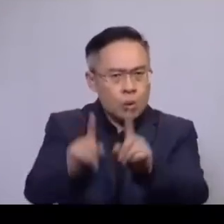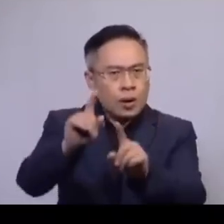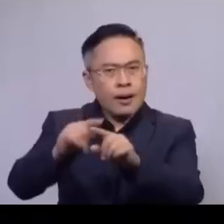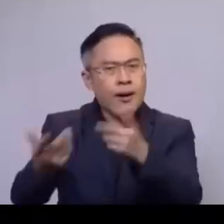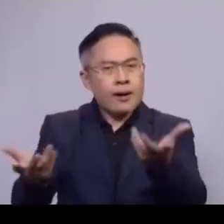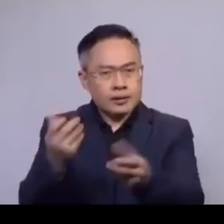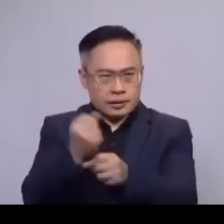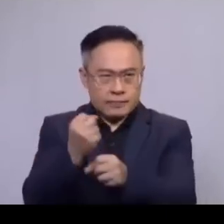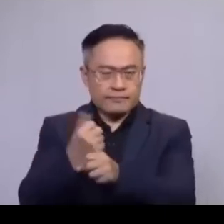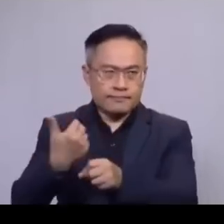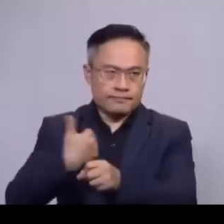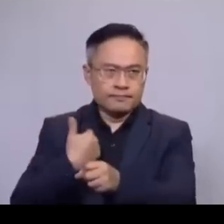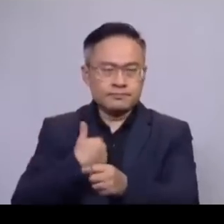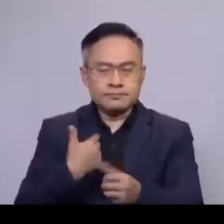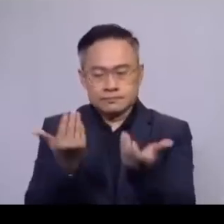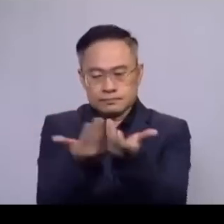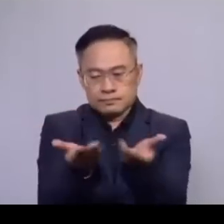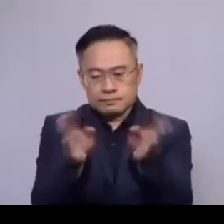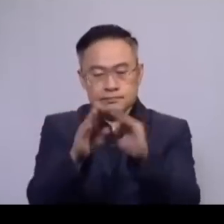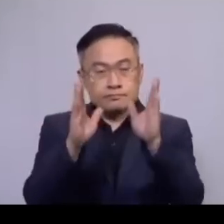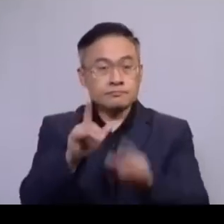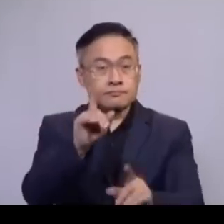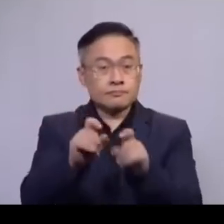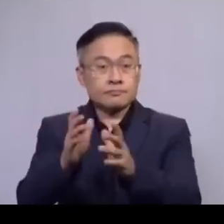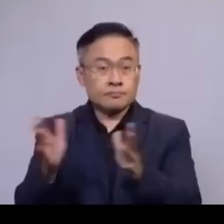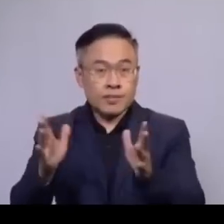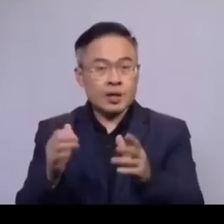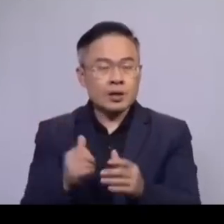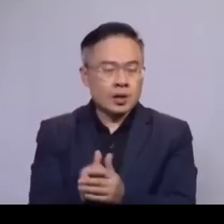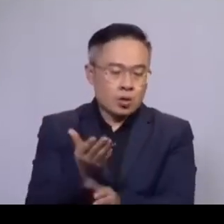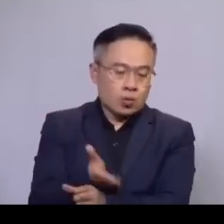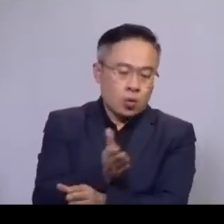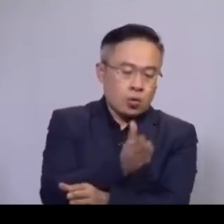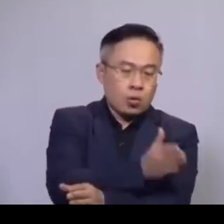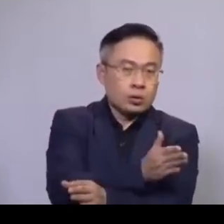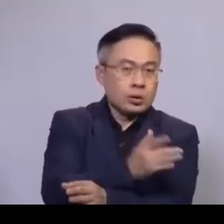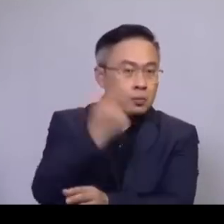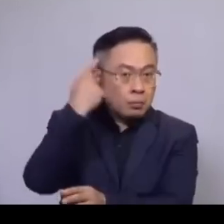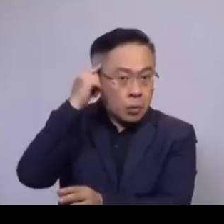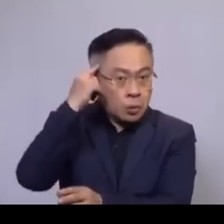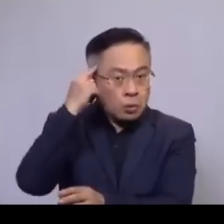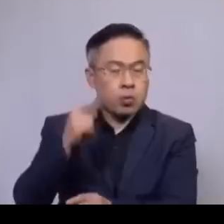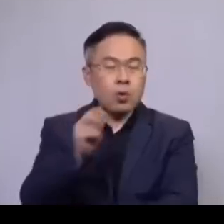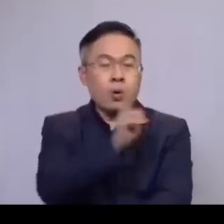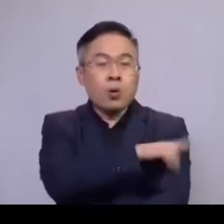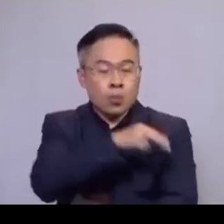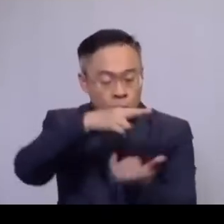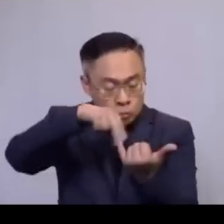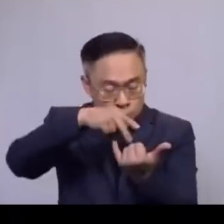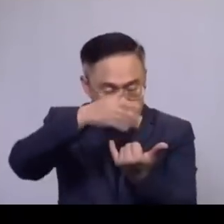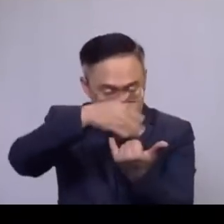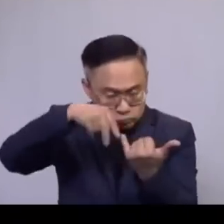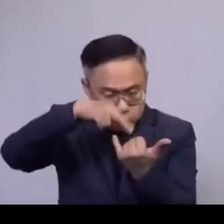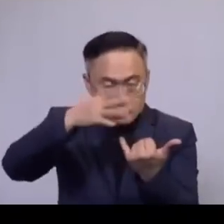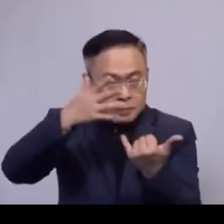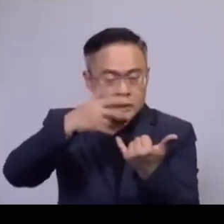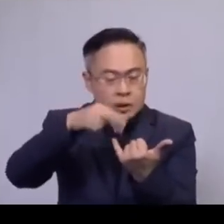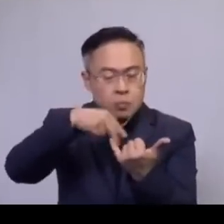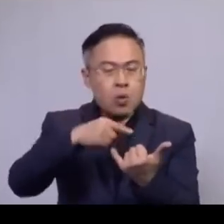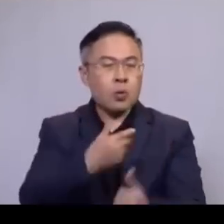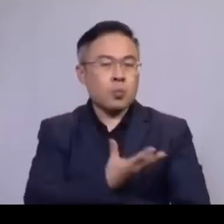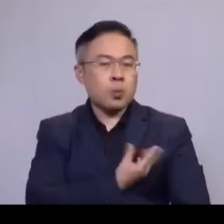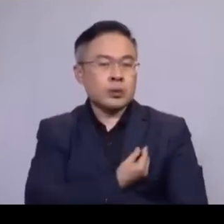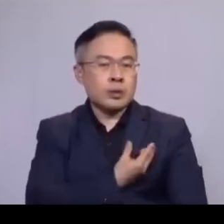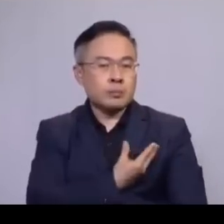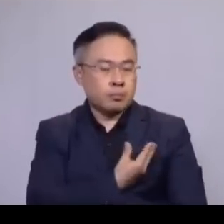ส่วนญาติของผู้เสียชีวิตส่วนใหญ่เนี่ยที่ไม่ติดใจตั้งแต่แรกเนี่ยนะฮะเนื่องจากผลวินิจฉัยเบื้องต้นเนี่ยพบว่าผู้เสียชีวิตส่วนใหญ่เนี่ยมีอาการหัวใจล้ม